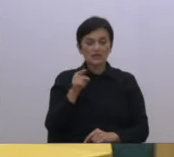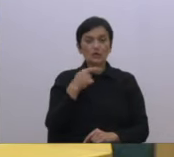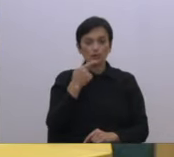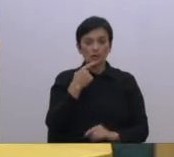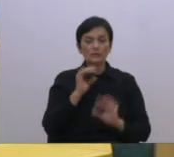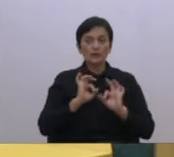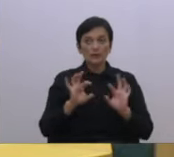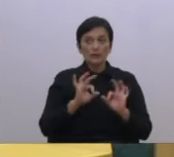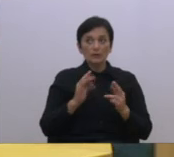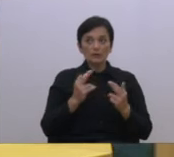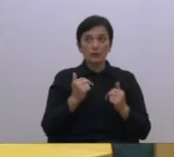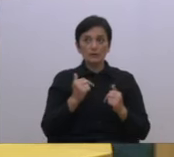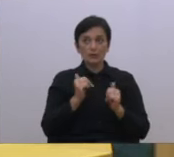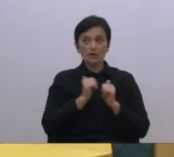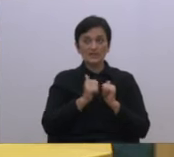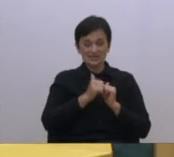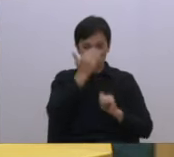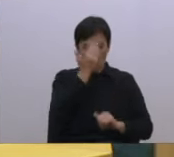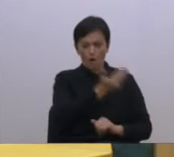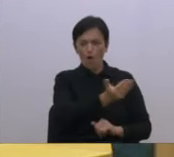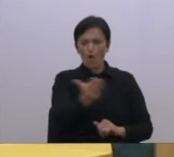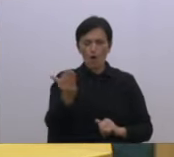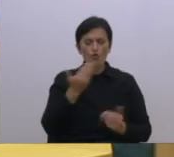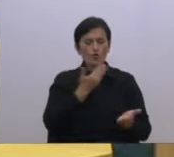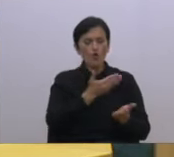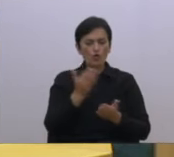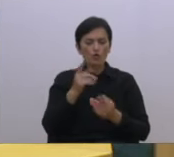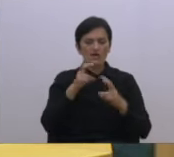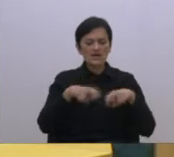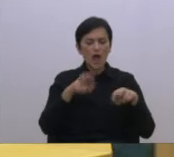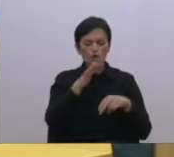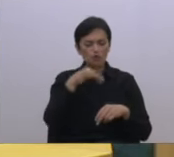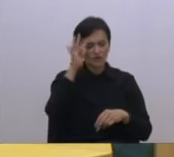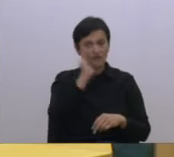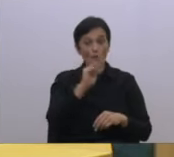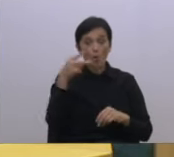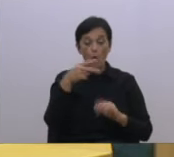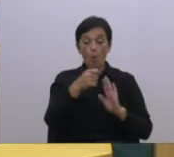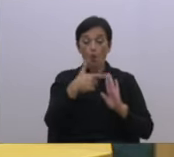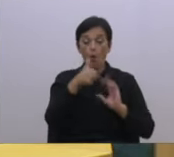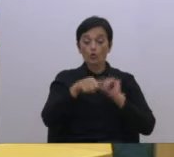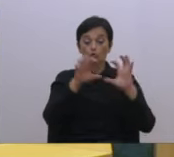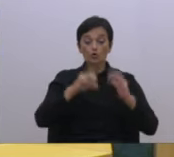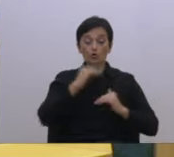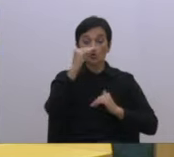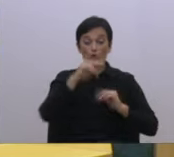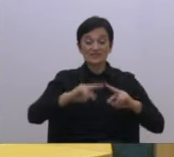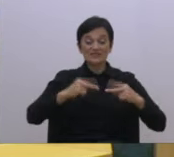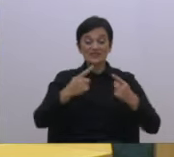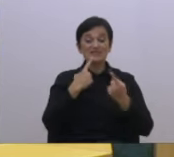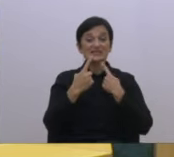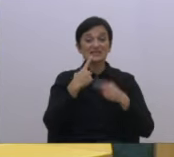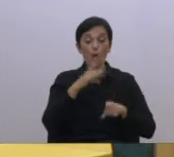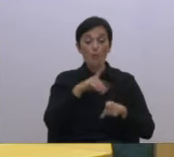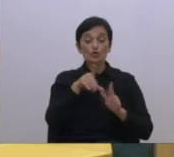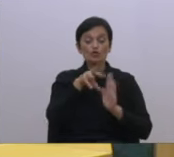და საყოველთაო განხილვისთვისაც ამასაც ვახსენებდით, რომ როდესაც 2017 წელს კონსტიტუციის ცვლილებაზე იყო საუბარი და როდესაც მათ